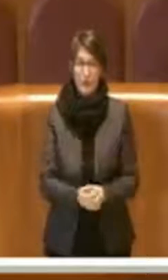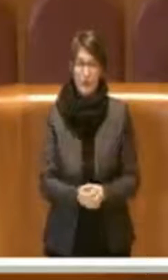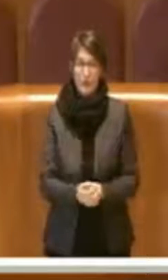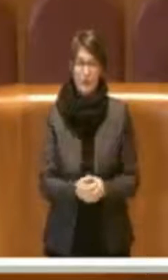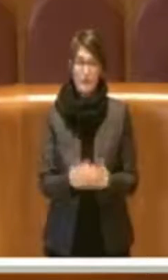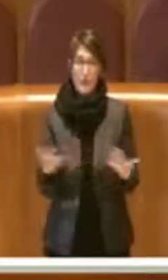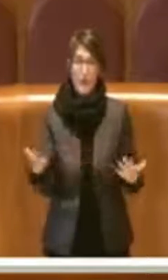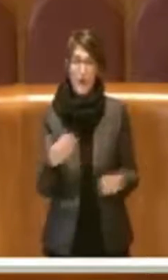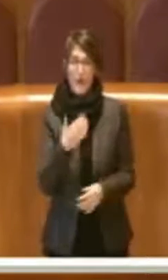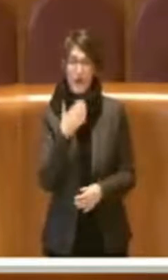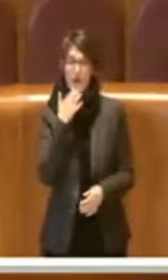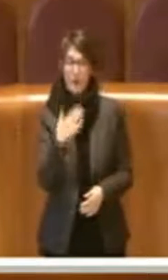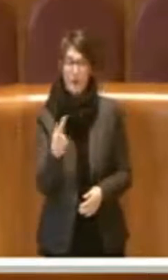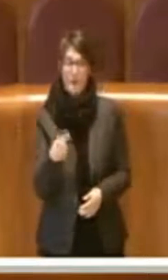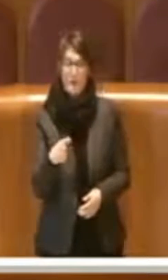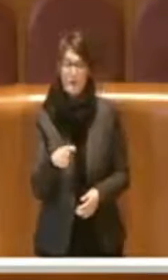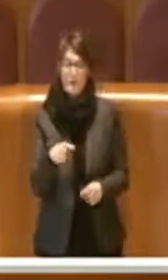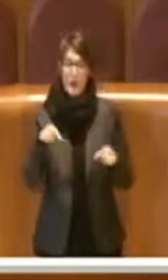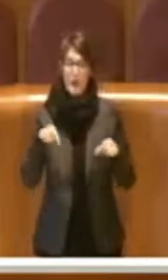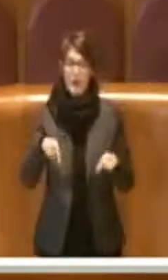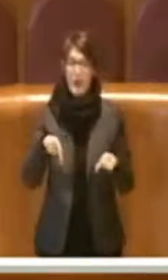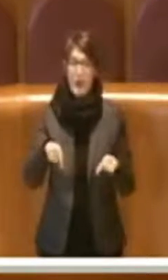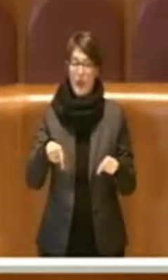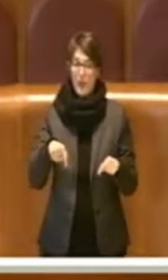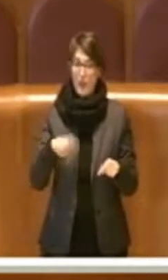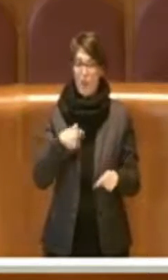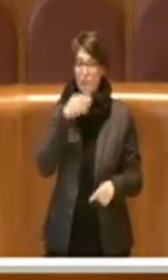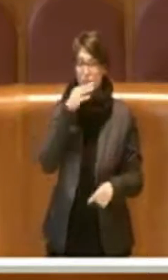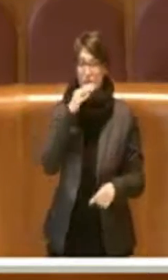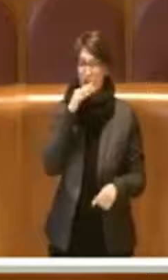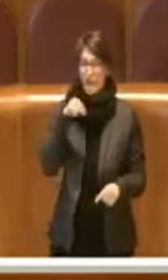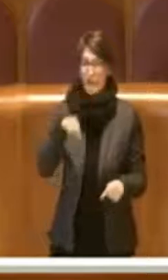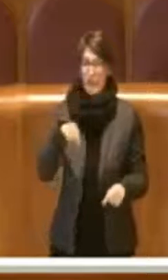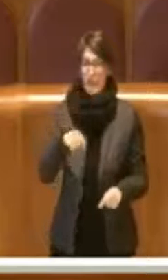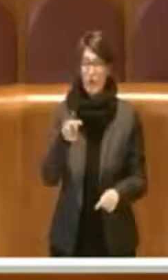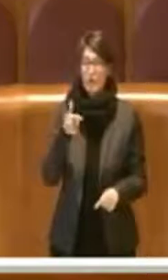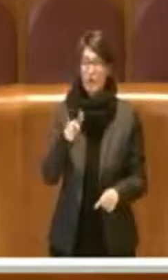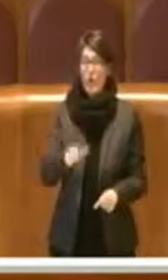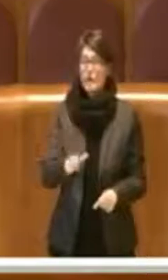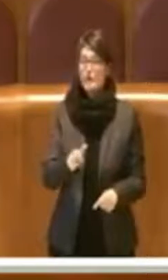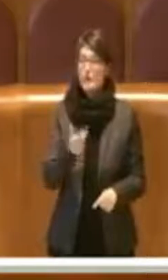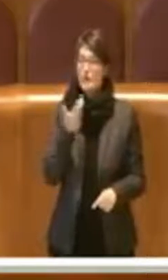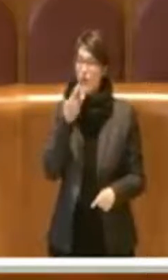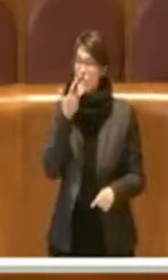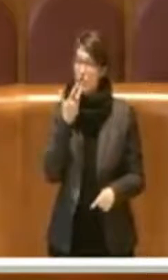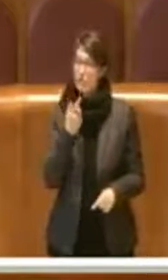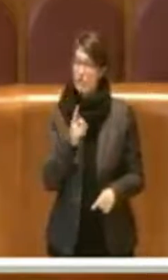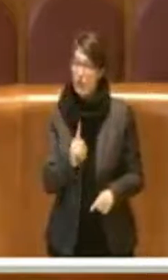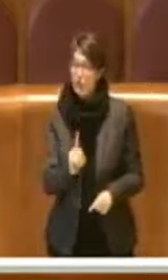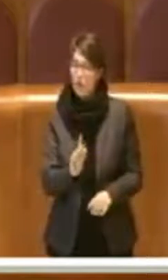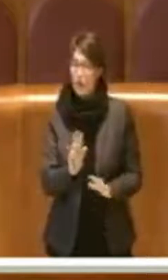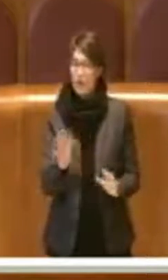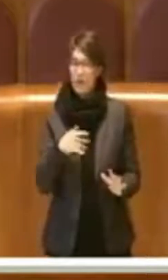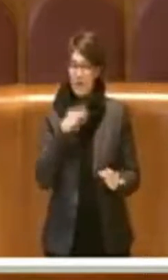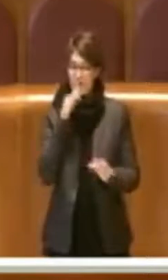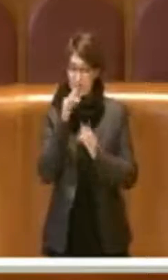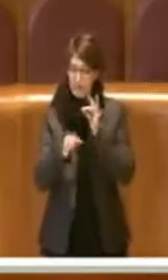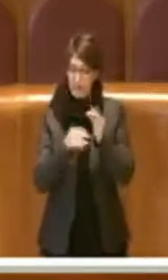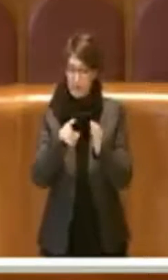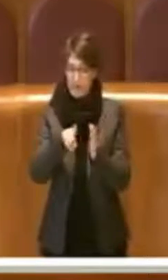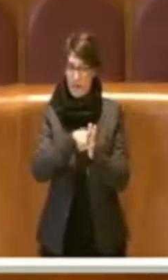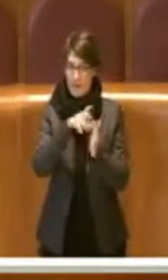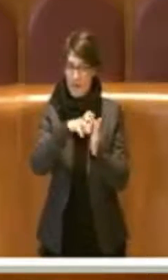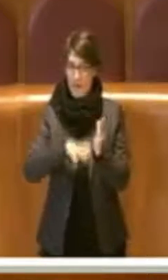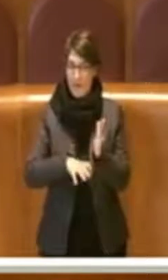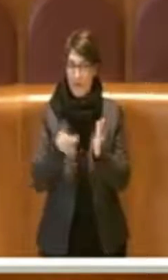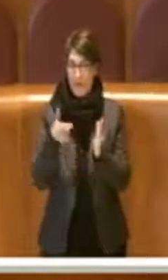Allora, grazie Presidente. Io oggi intervengo perché non vorrei ovviamente illustrare la delibera perché lo ha già